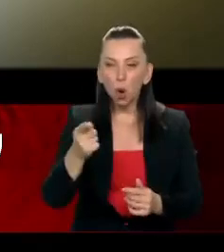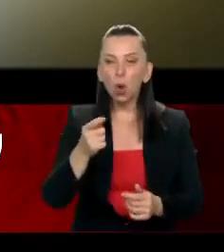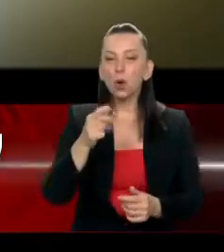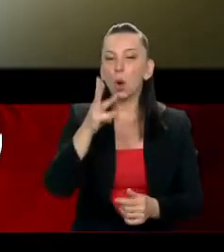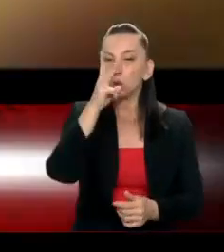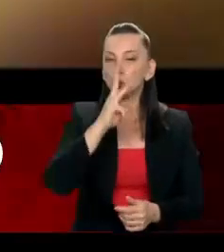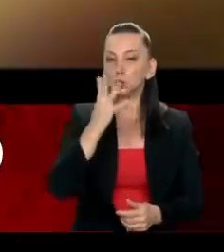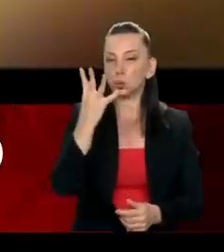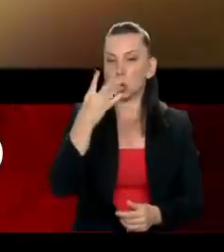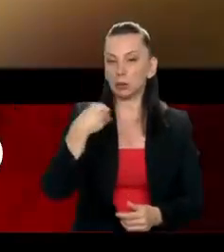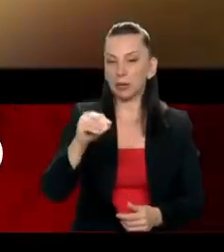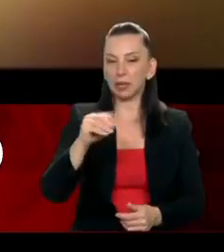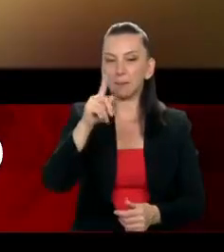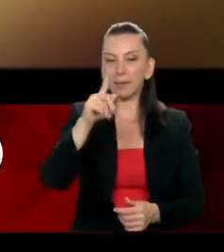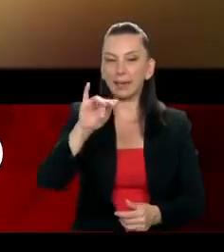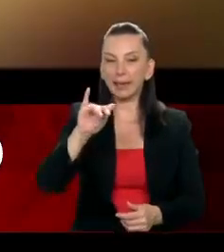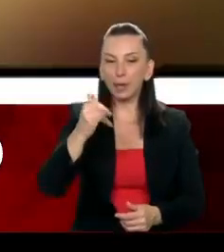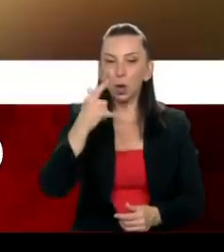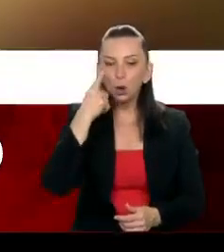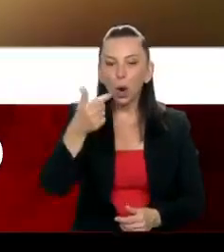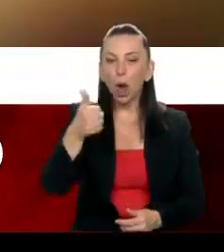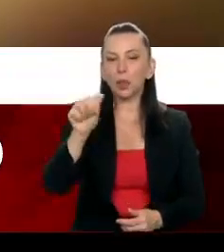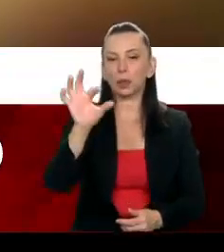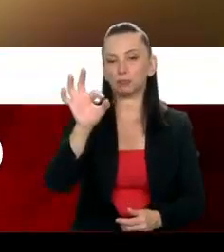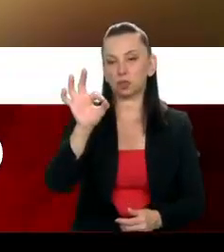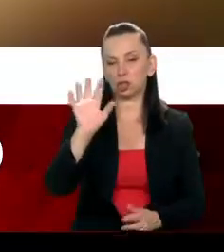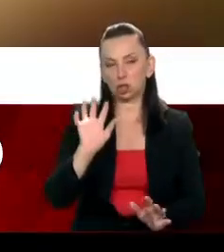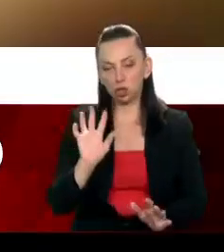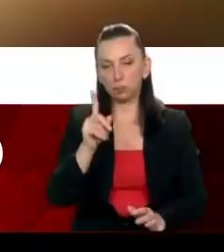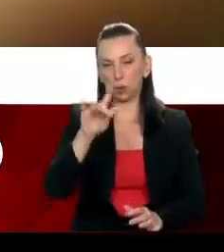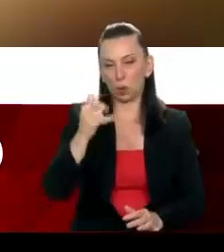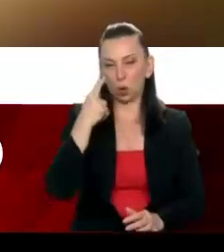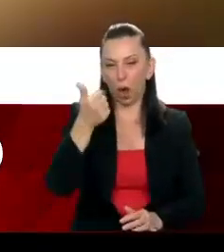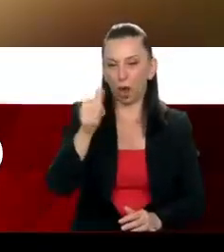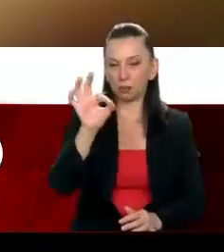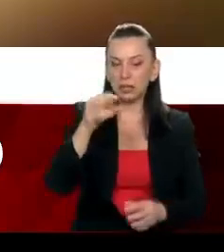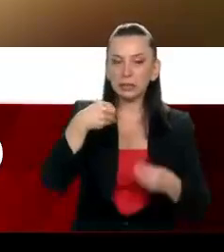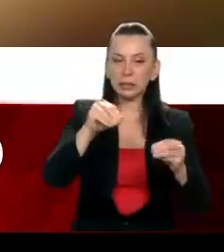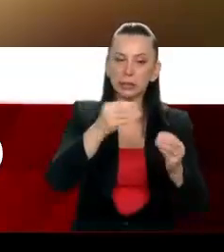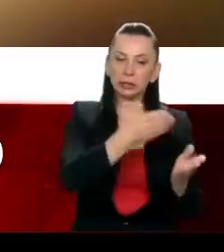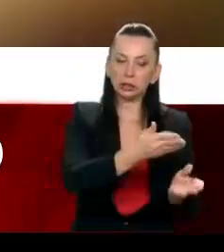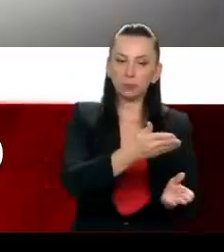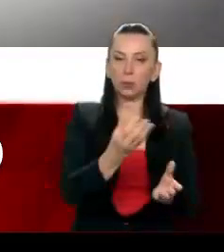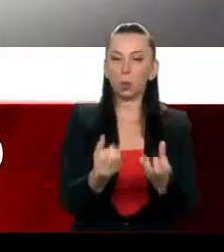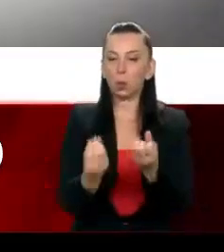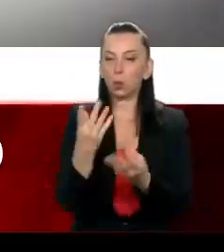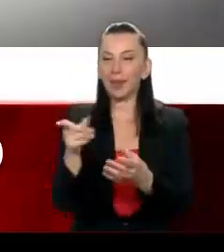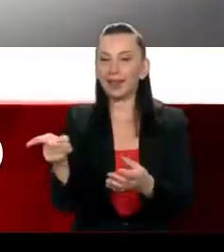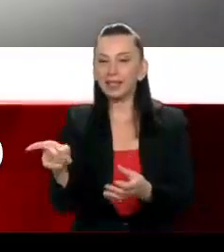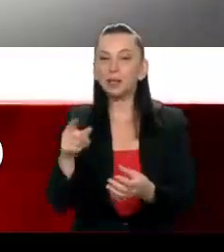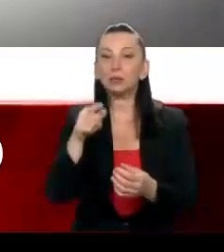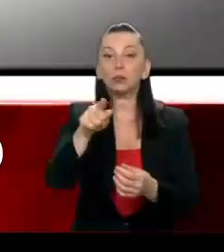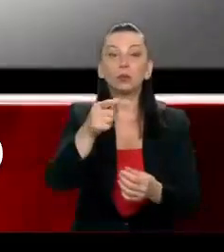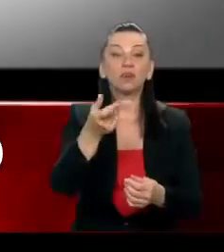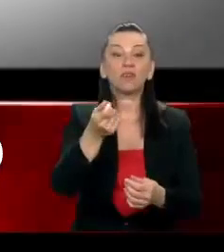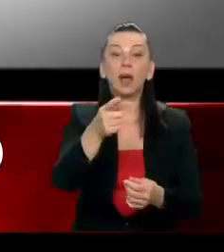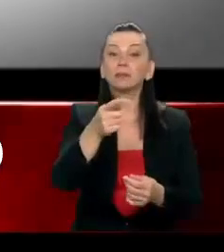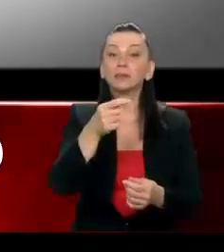satılıyor. Yani litre fiyatı minimum 60 liraya denk geliyor. Evet. Hem satıcılar hem üreticiler bu fiyata satılması mümkün değil